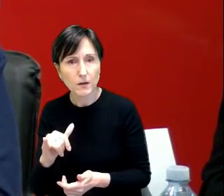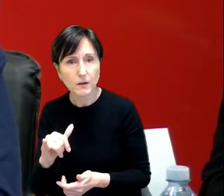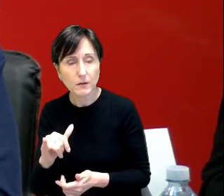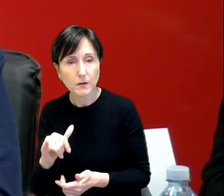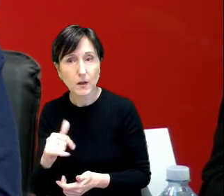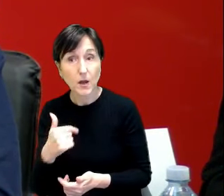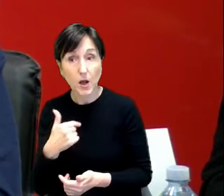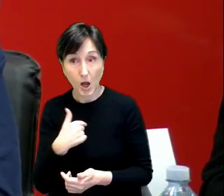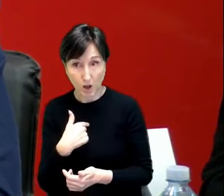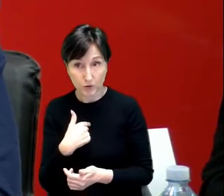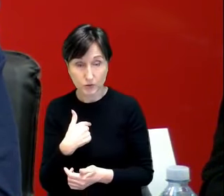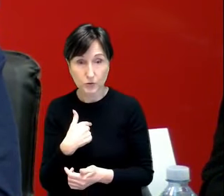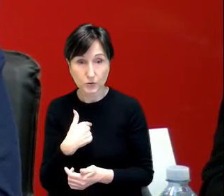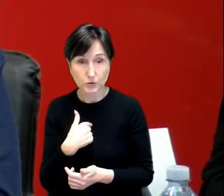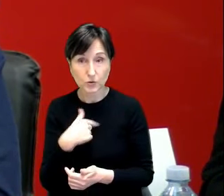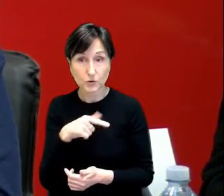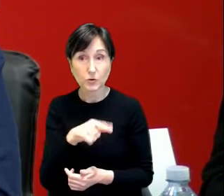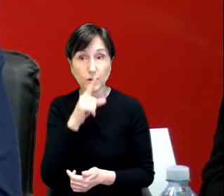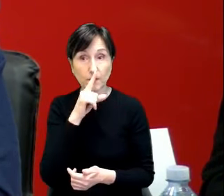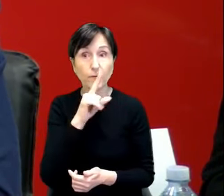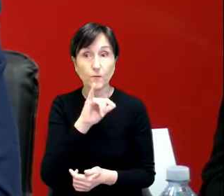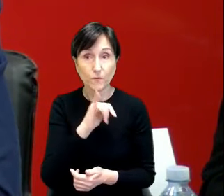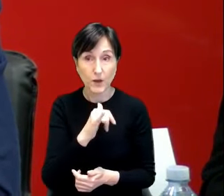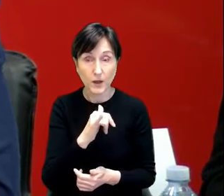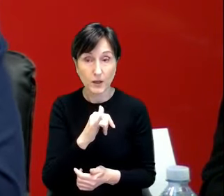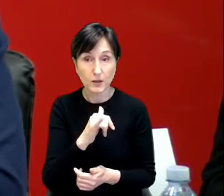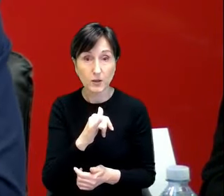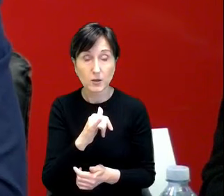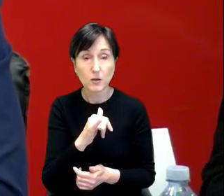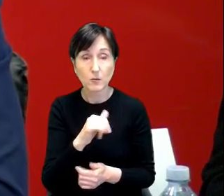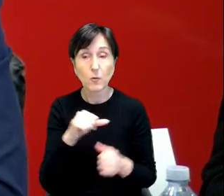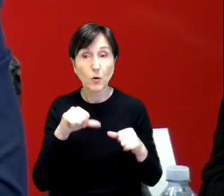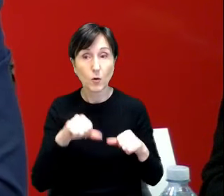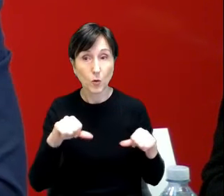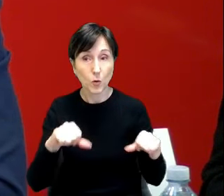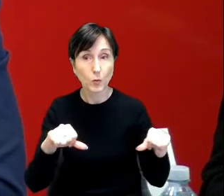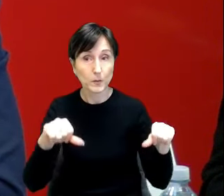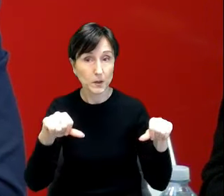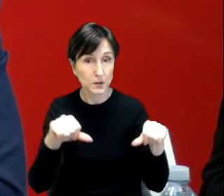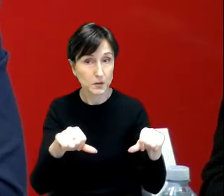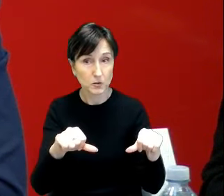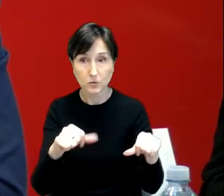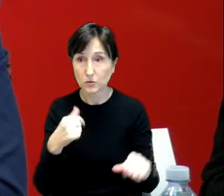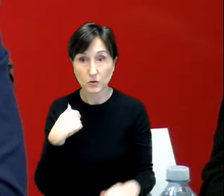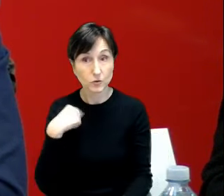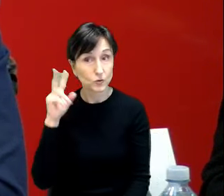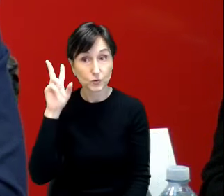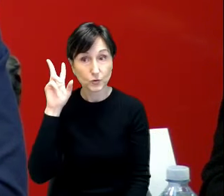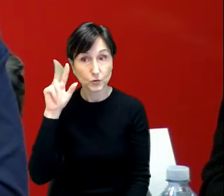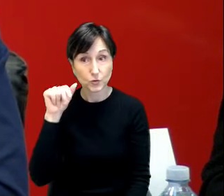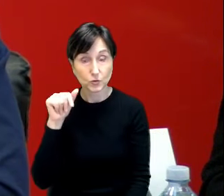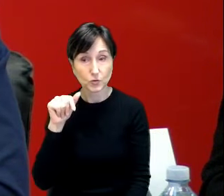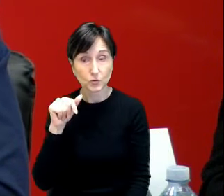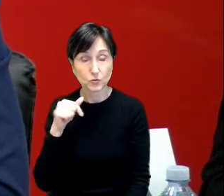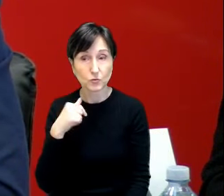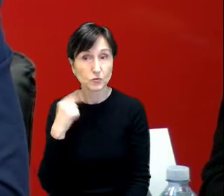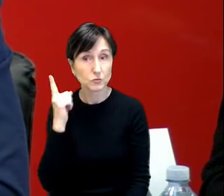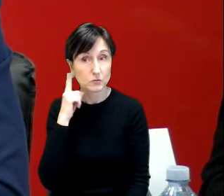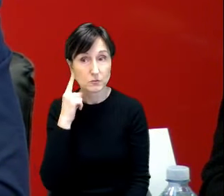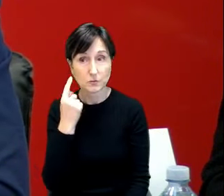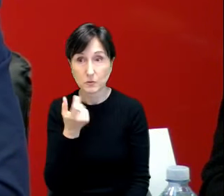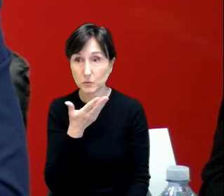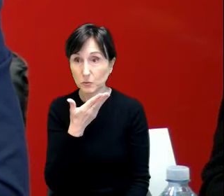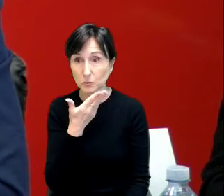tokio vertinimo vertinimo komisijos kaip po tokios aš nežinau neteko girdėt apie tai noriu